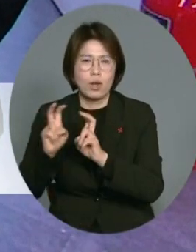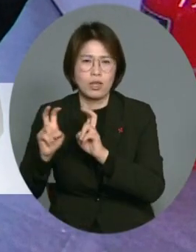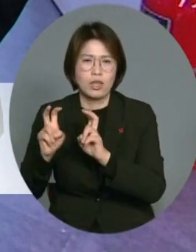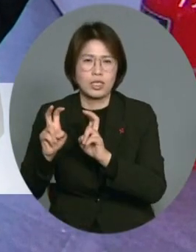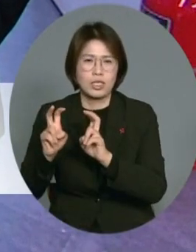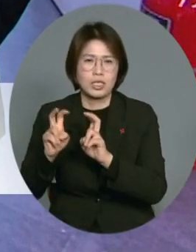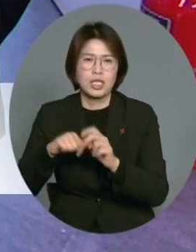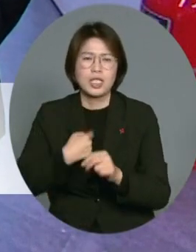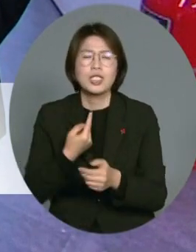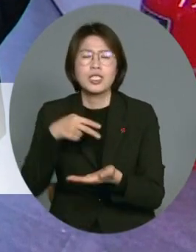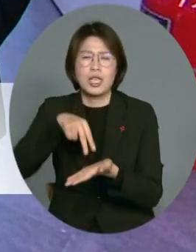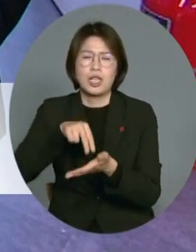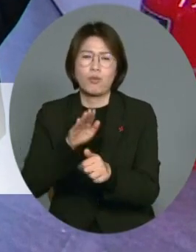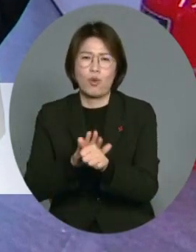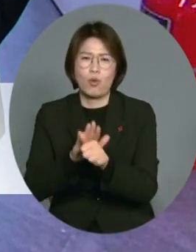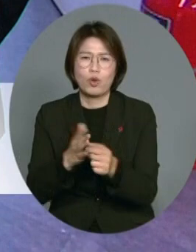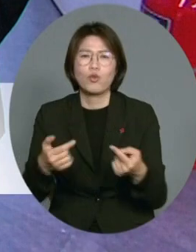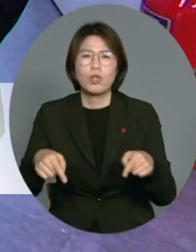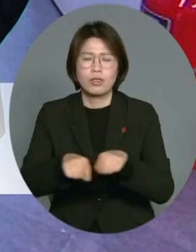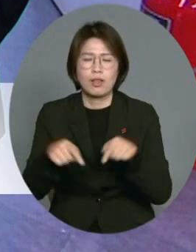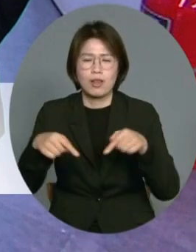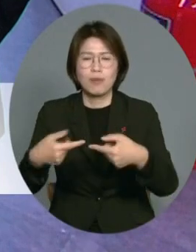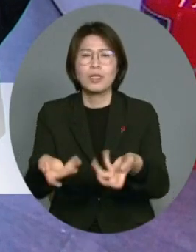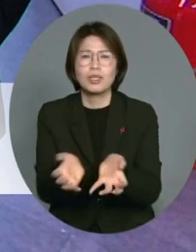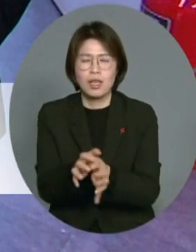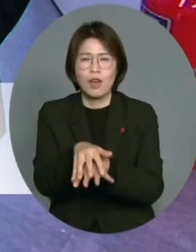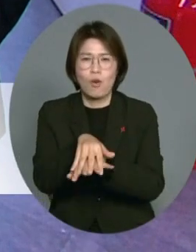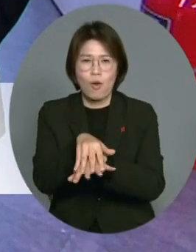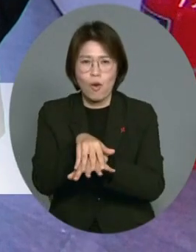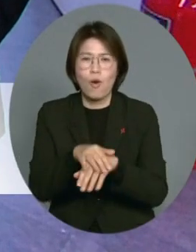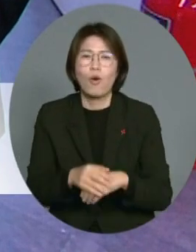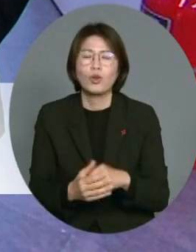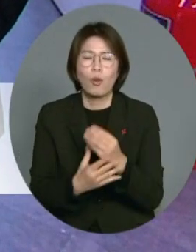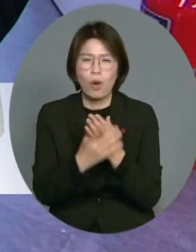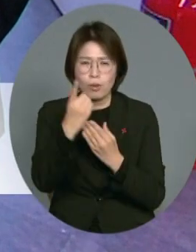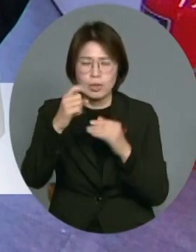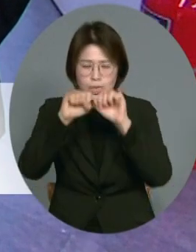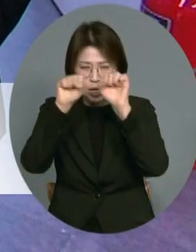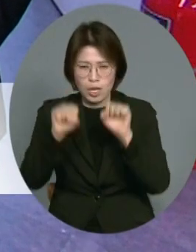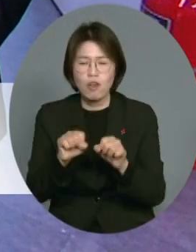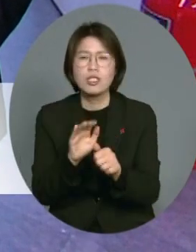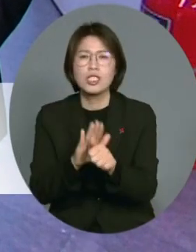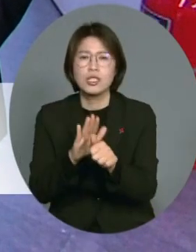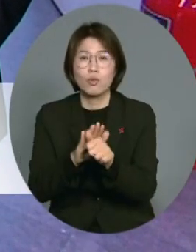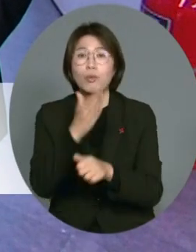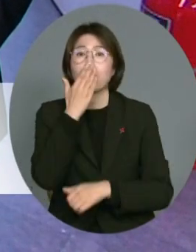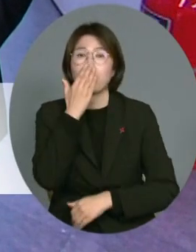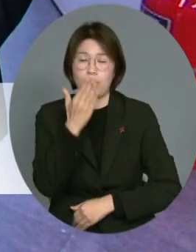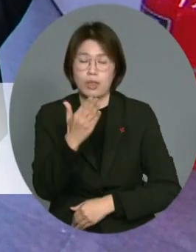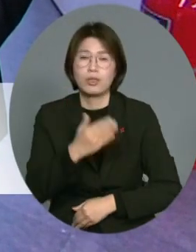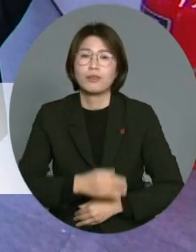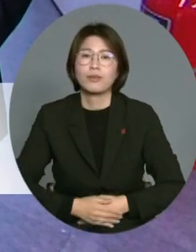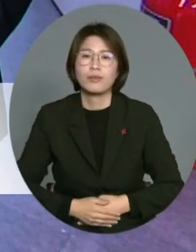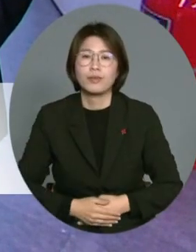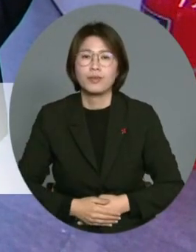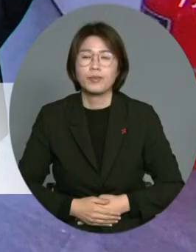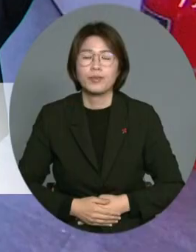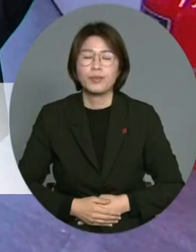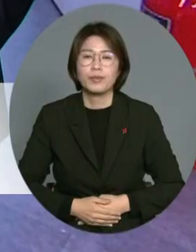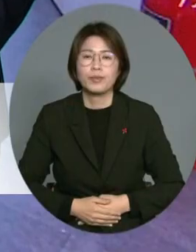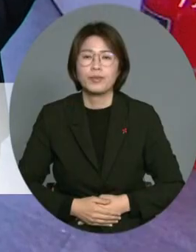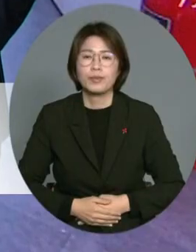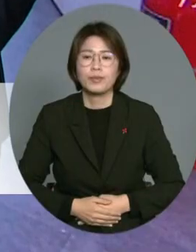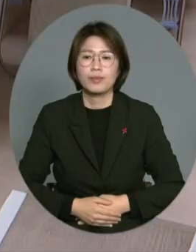이들의 자립을 돕기 위해서 협의체를 꾸렸습니다. 통합적이고 체계적인 지원이 가능해진 겁니다. 손은민 기자 취재했습니다.